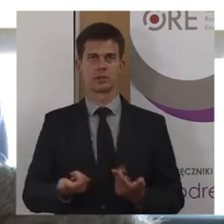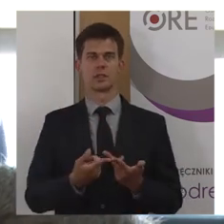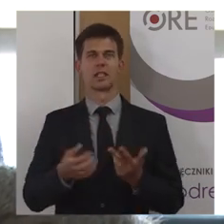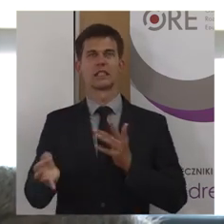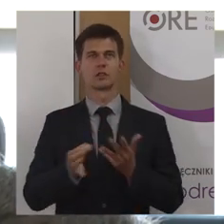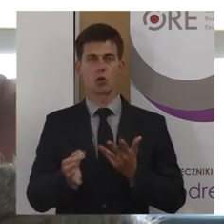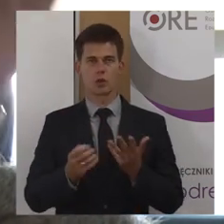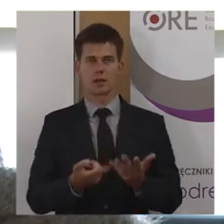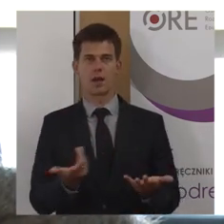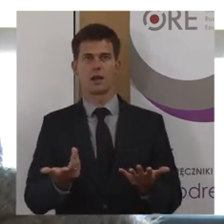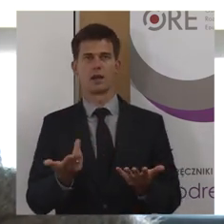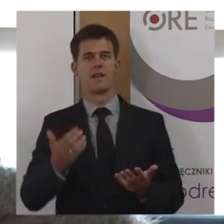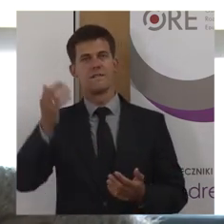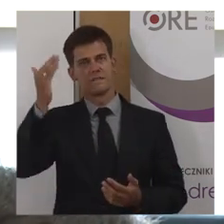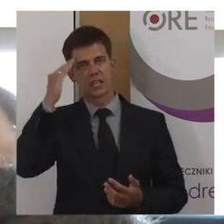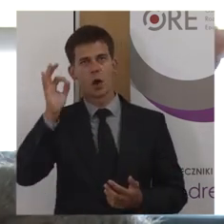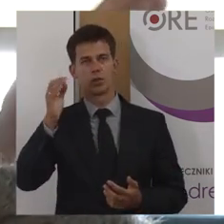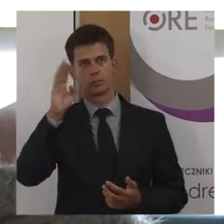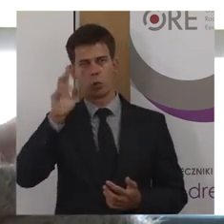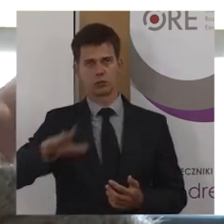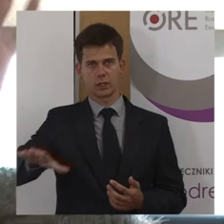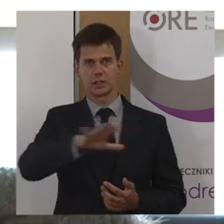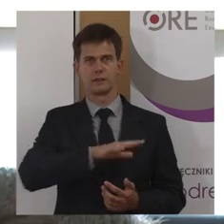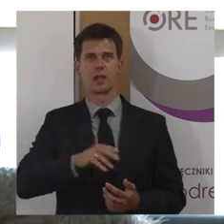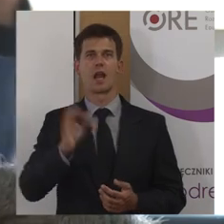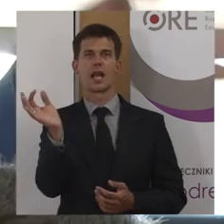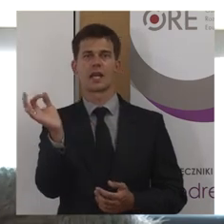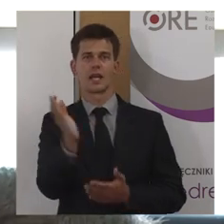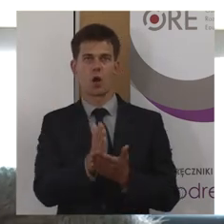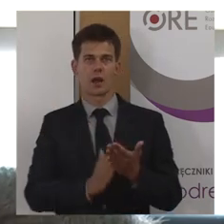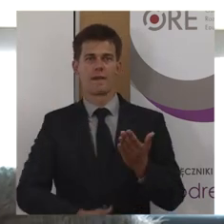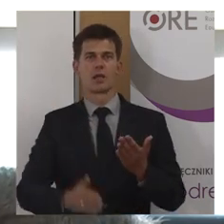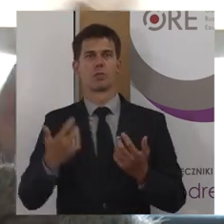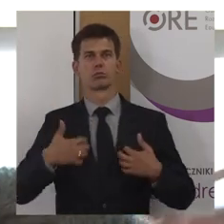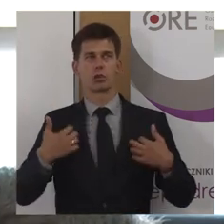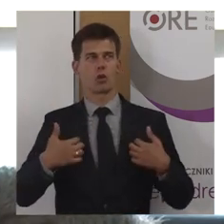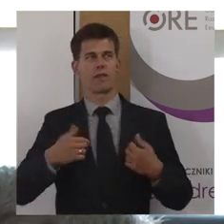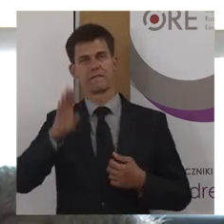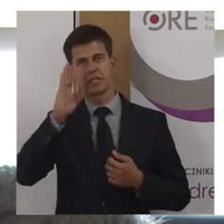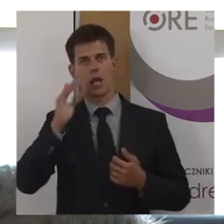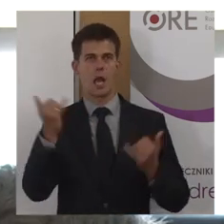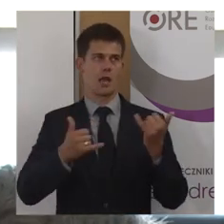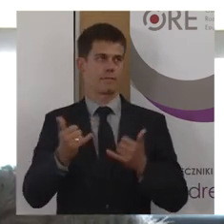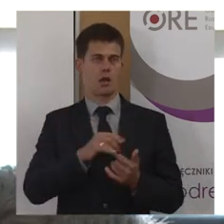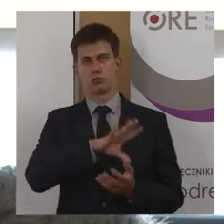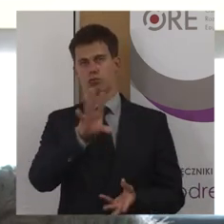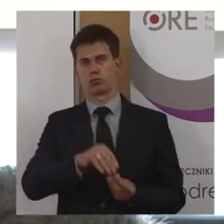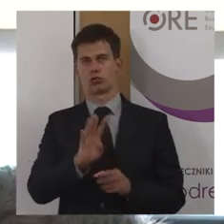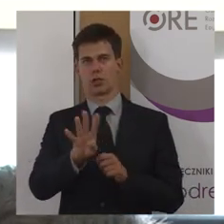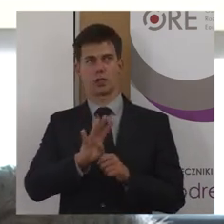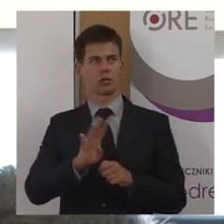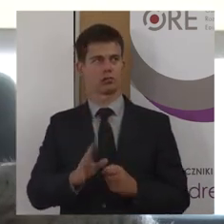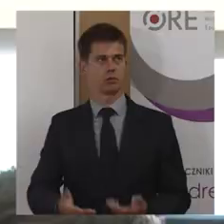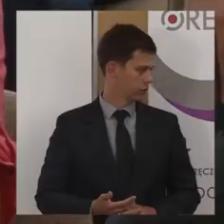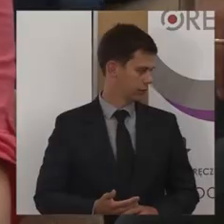historia, wiedza o społeczeństwie, geografia, przyroda, biologia, chemia, fizyka. Tak? Ten katalog bardzo szybko